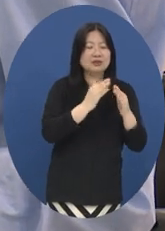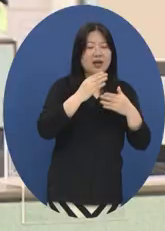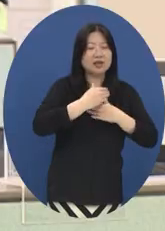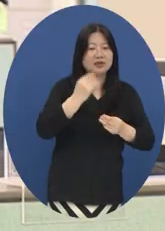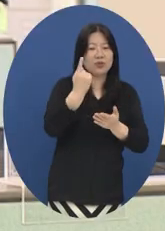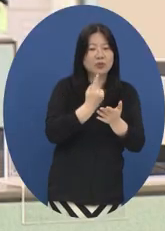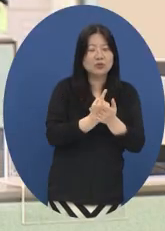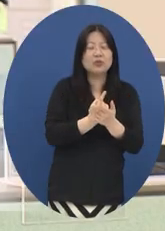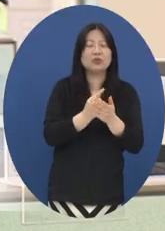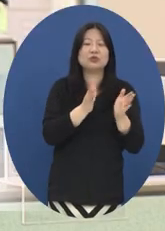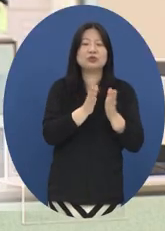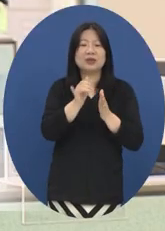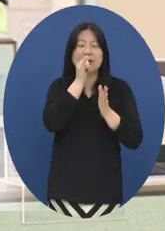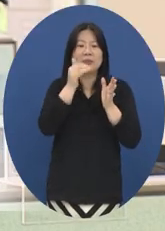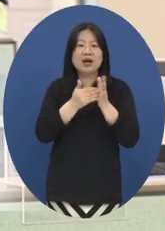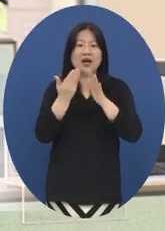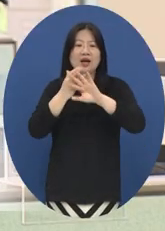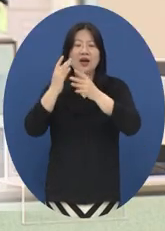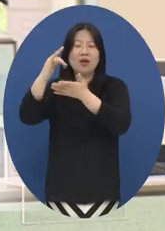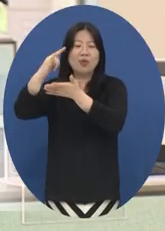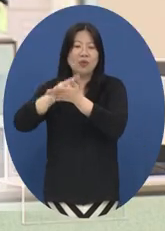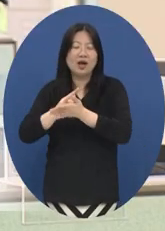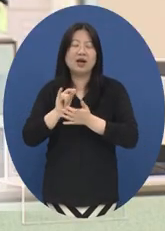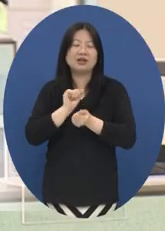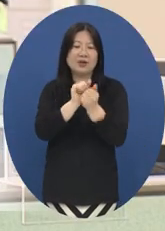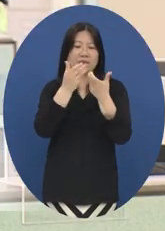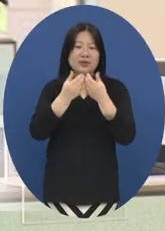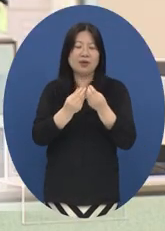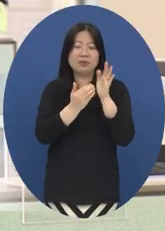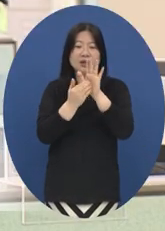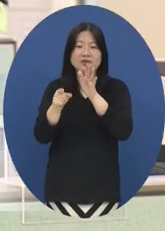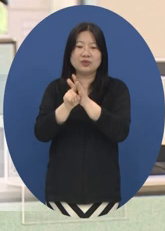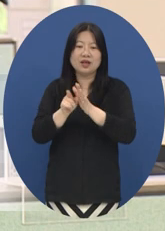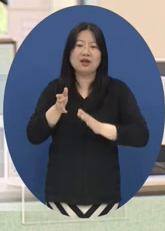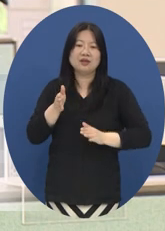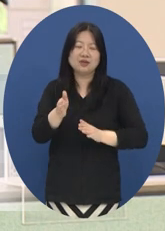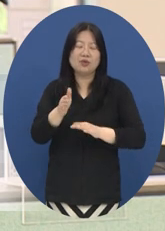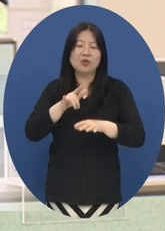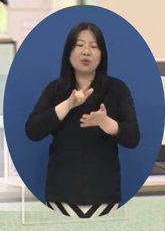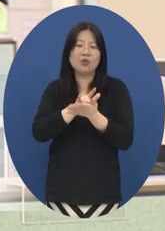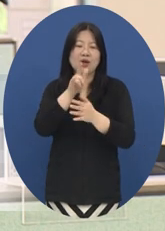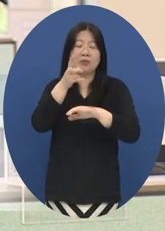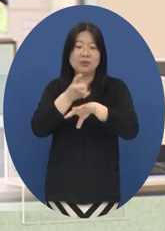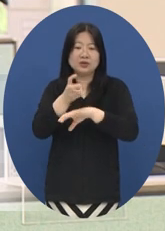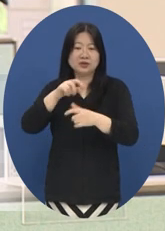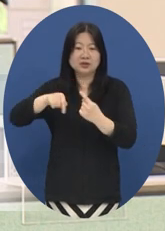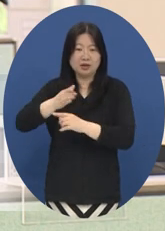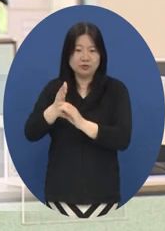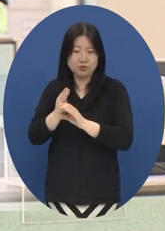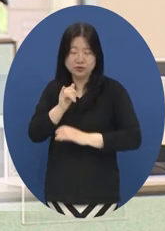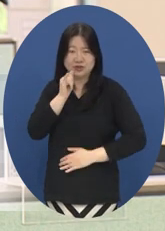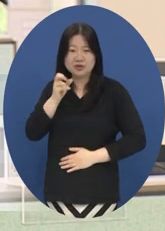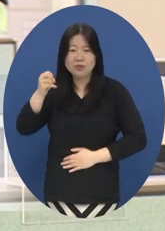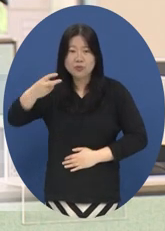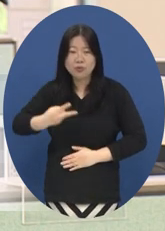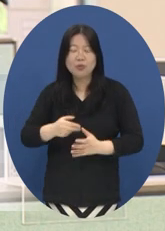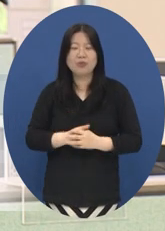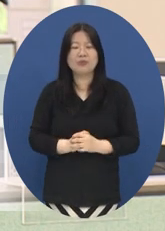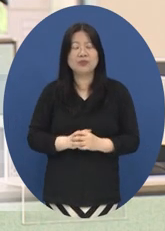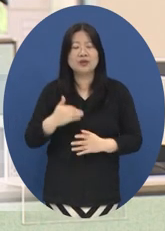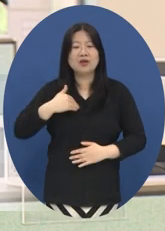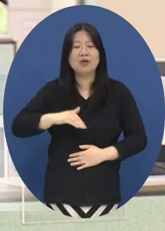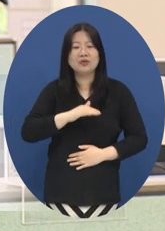겁니다 해외의 국자 들의 감사를 방지하기 위해서 저희가 전혀 꼭 부스를 운영하고 있구요 어떠한 어